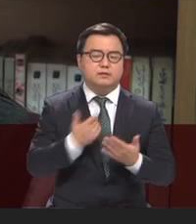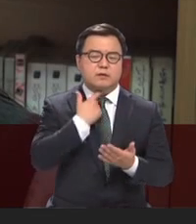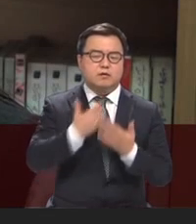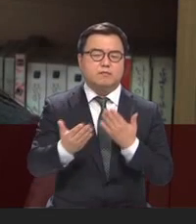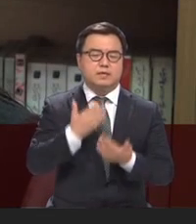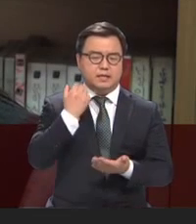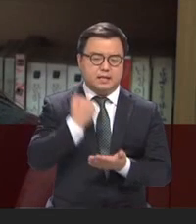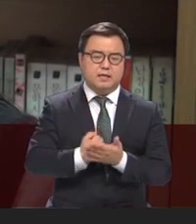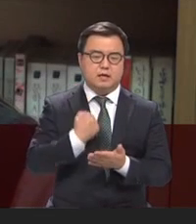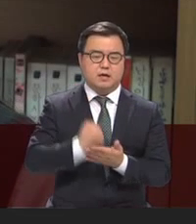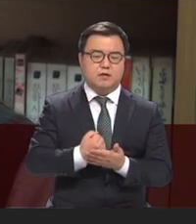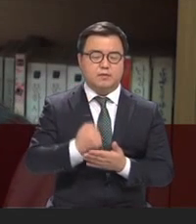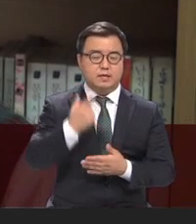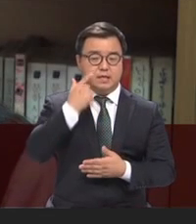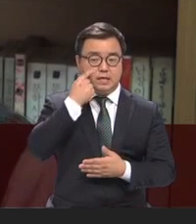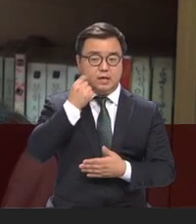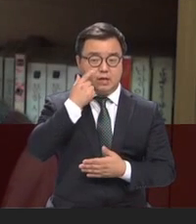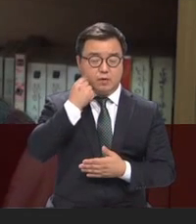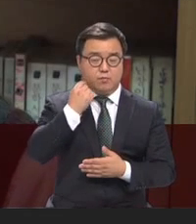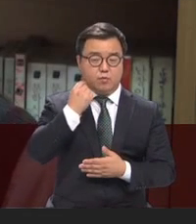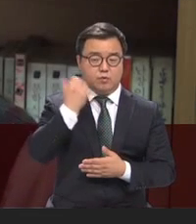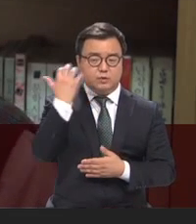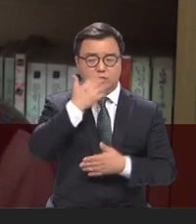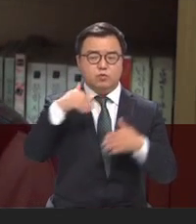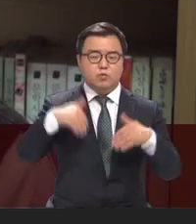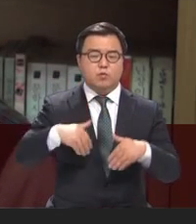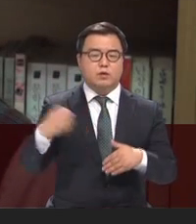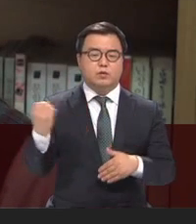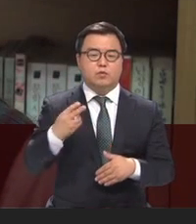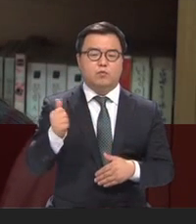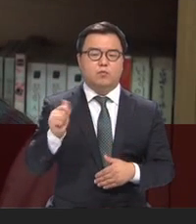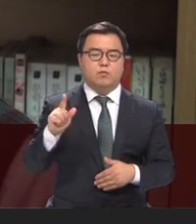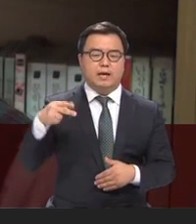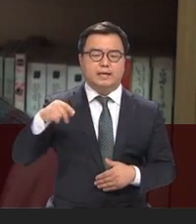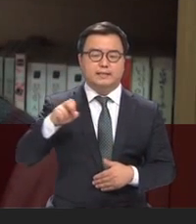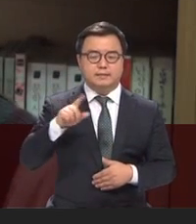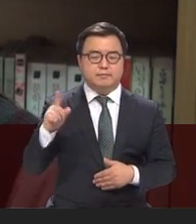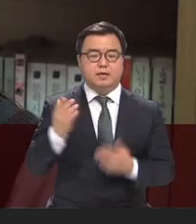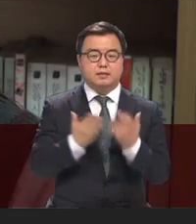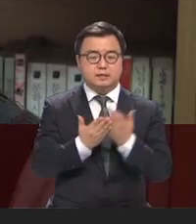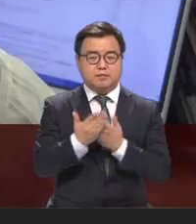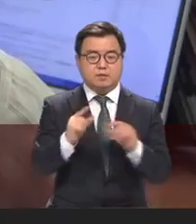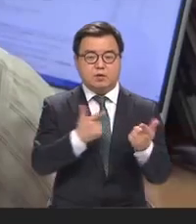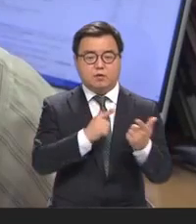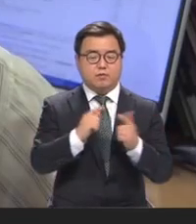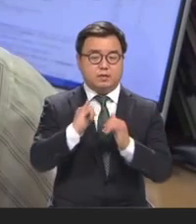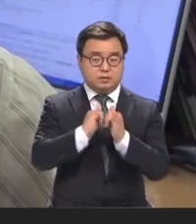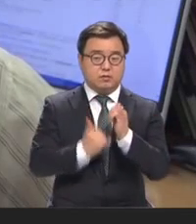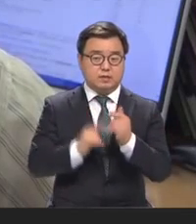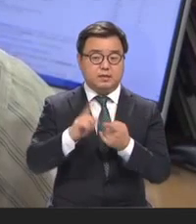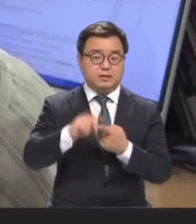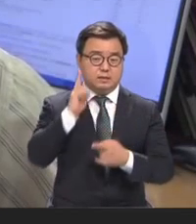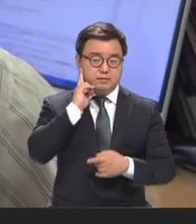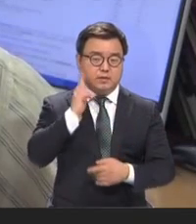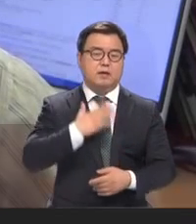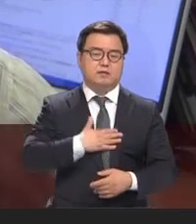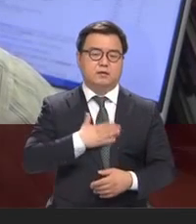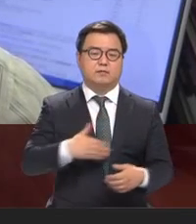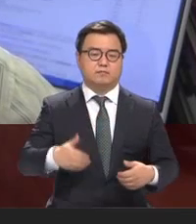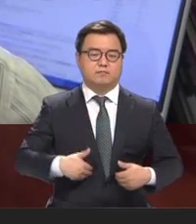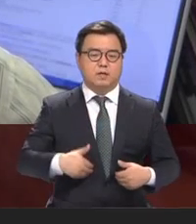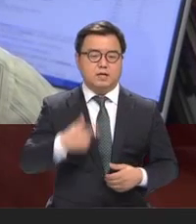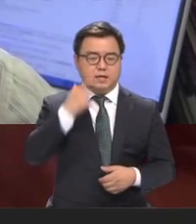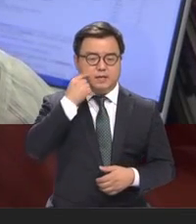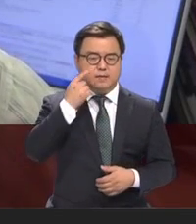위안부 문제나 하시마선과 같이 일본과 관련된 역사적 문제의 심각성을 깨닫고 일본 제국주의의 만행에 아픔을